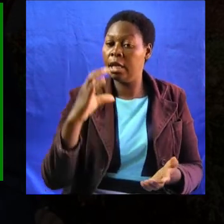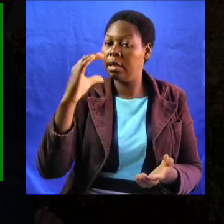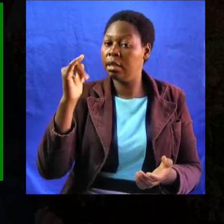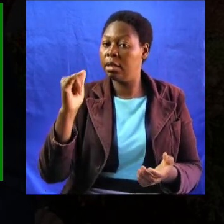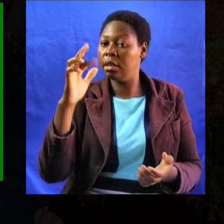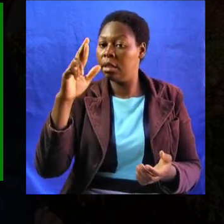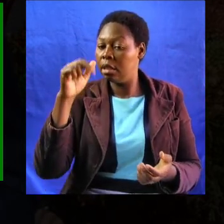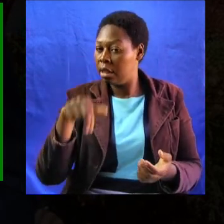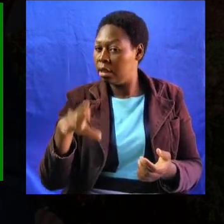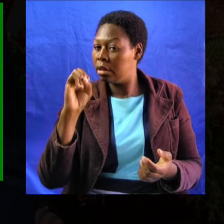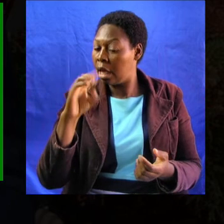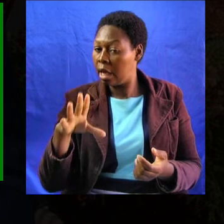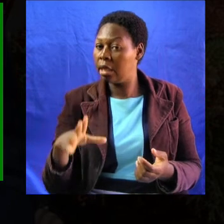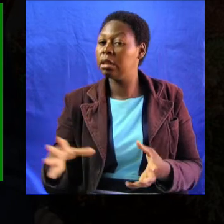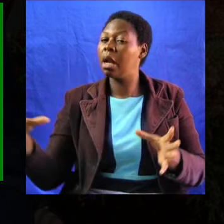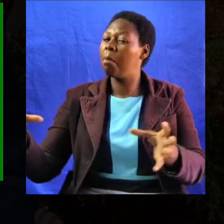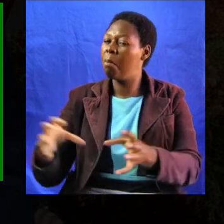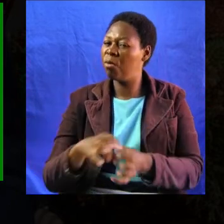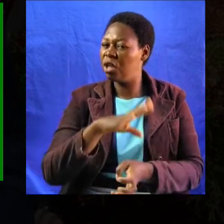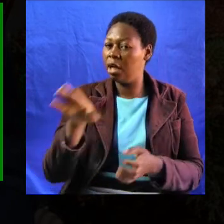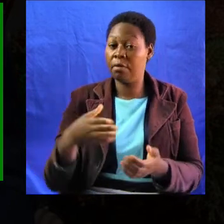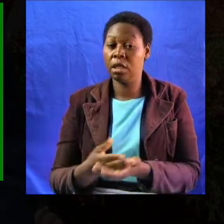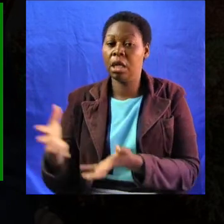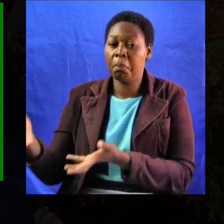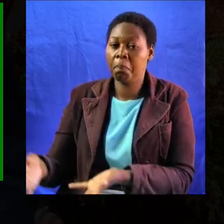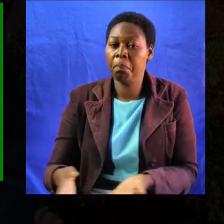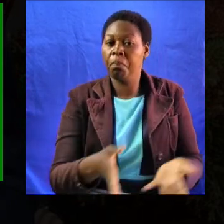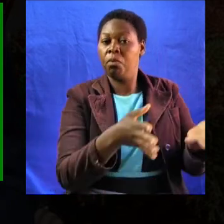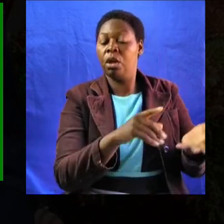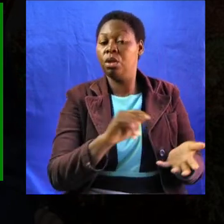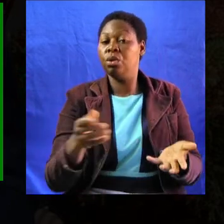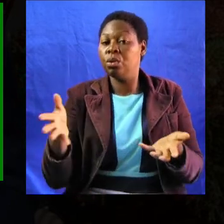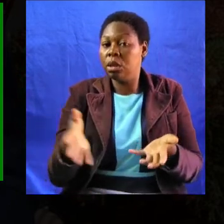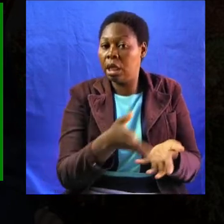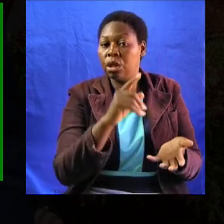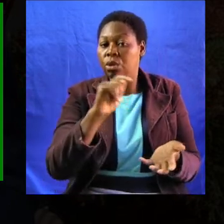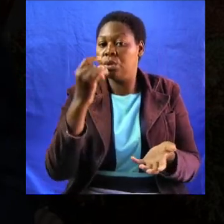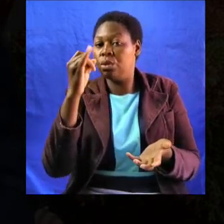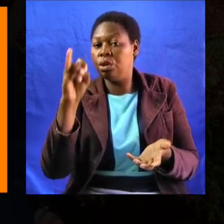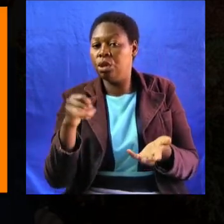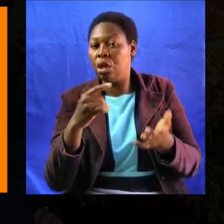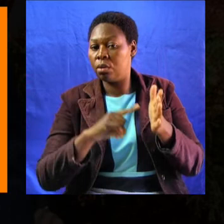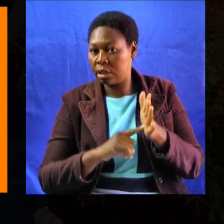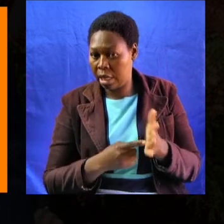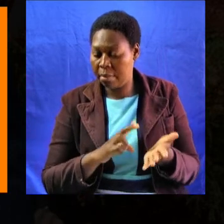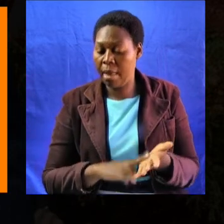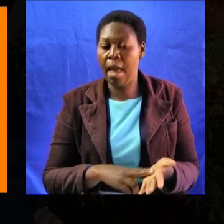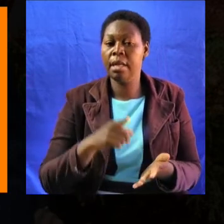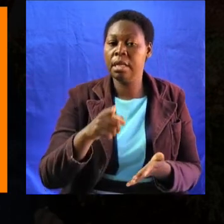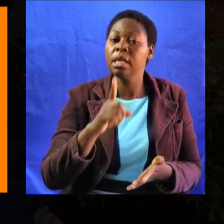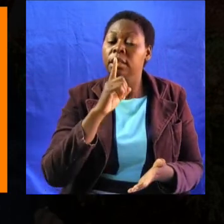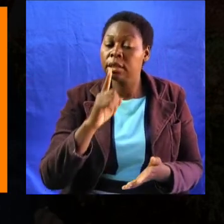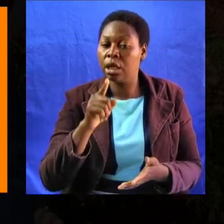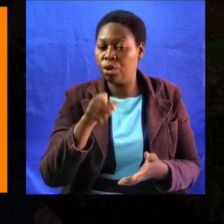mutemberi yeBhabhironi zvikapiwa mumwe wainzi Sheshibhazari waakanga aita mubati. Akati kwaari,